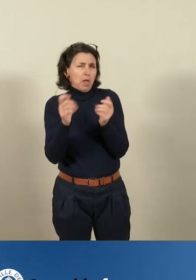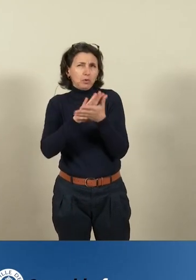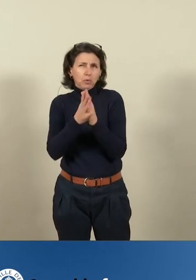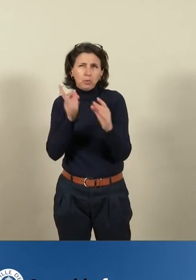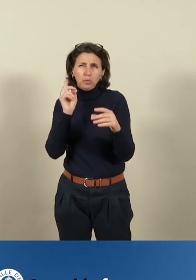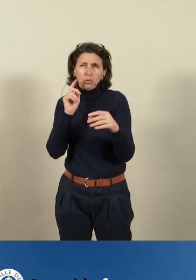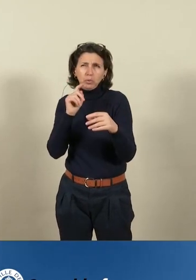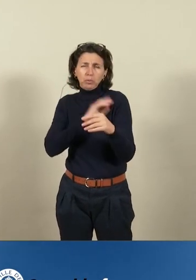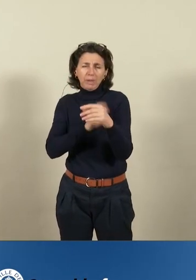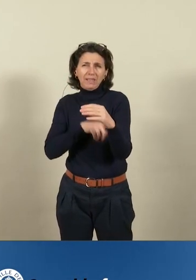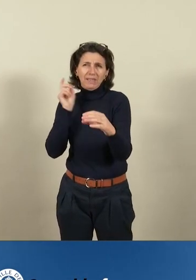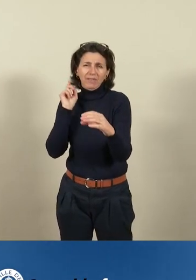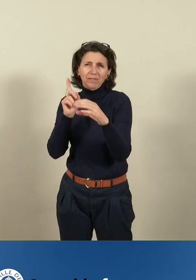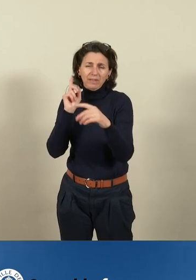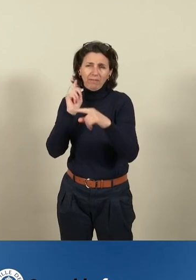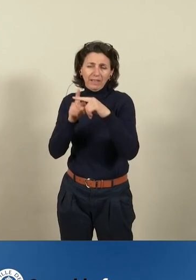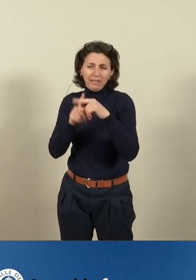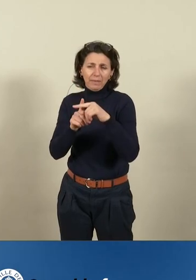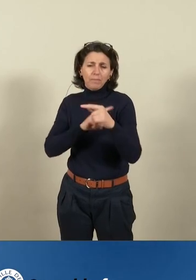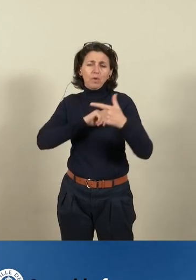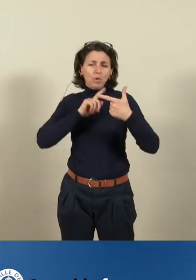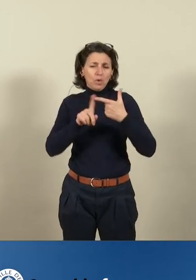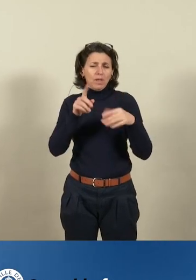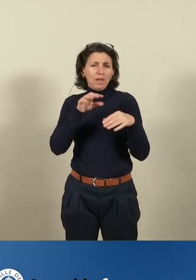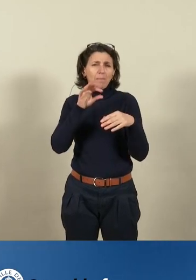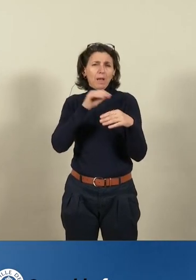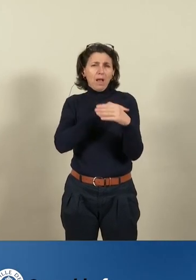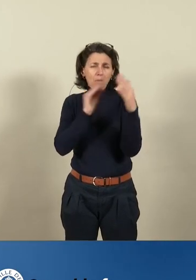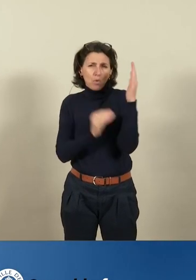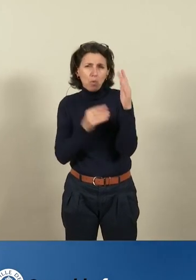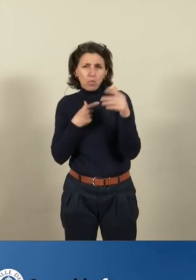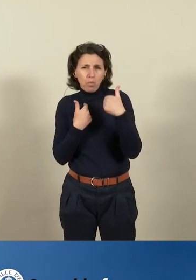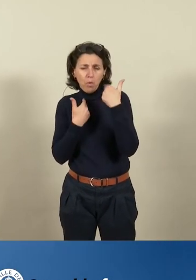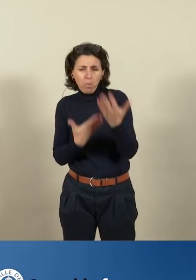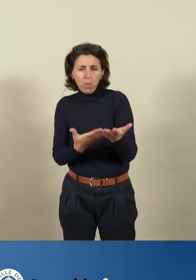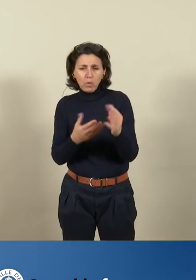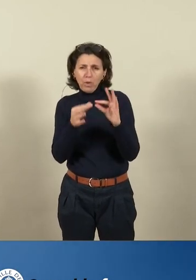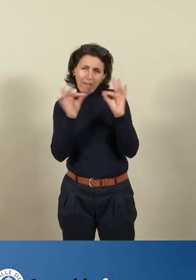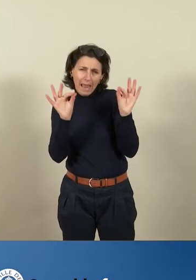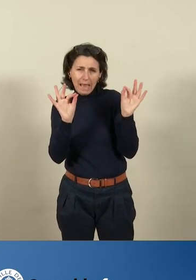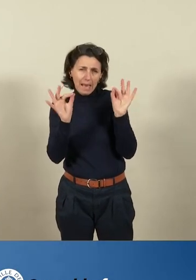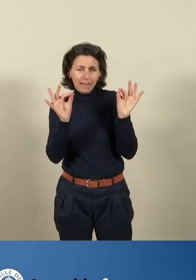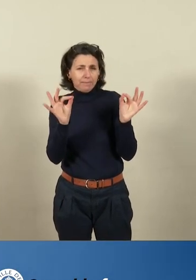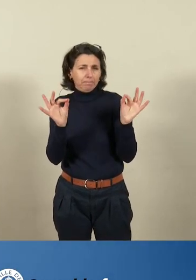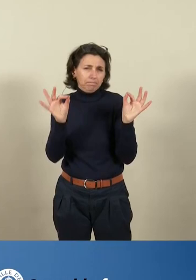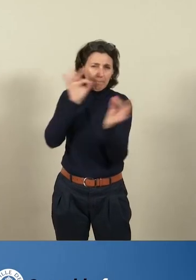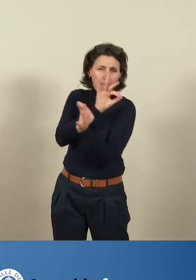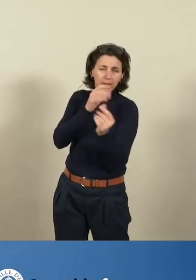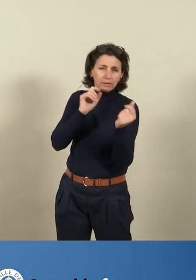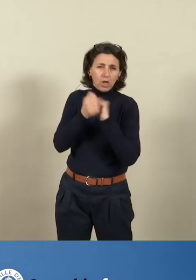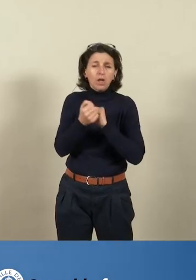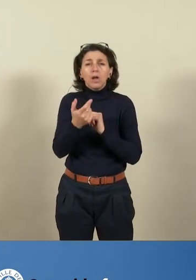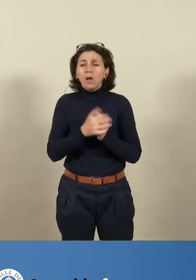amendement du coup nous on votera contre en en proposant un second enfin un autre qui sera de remp placacer la phrase